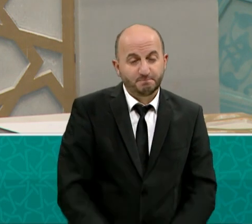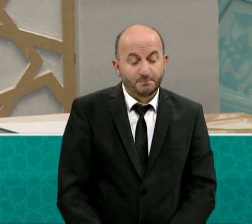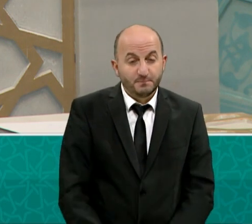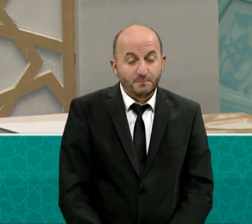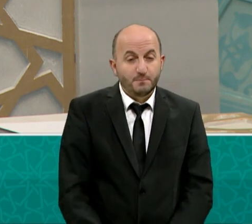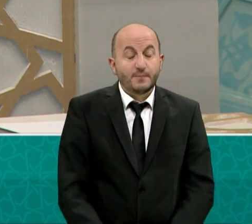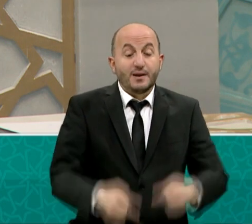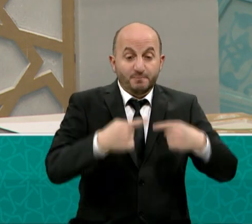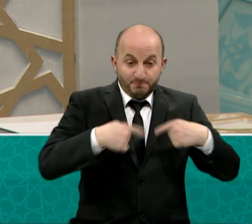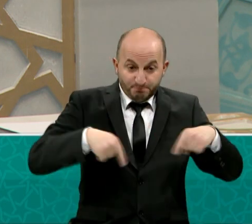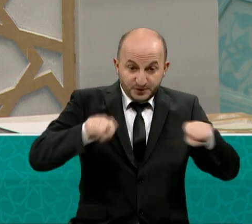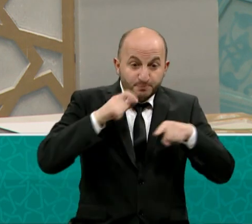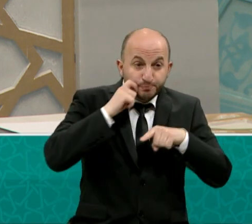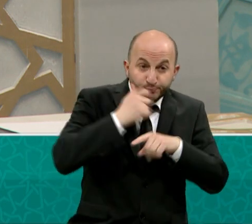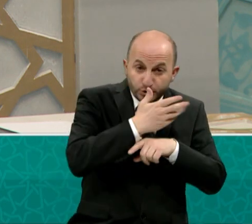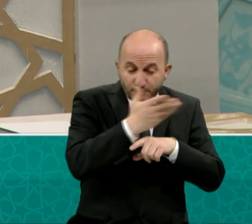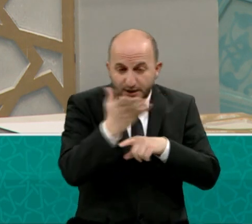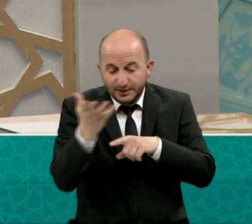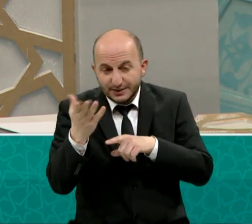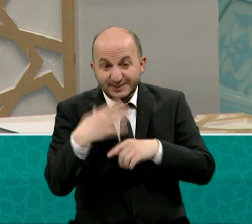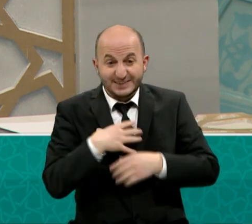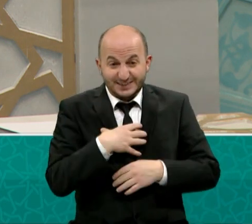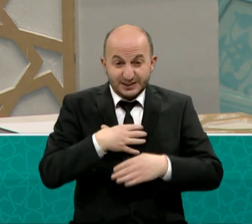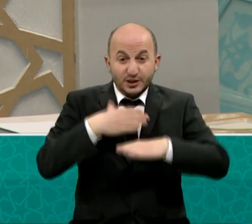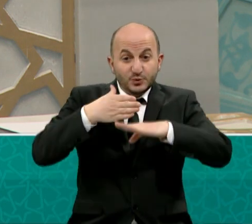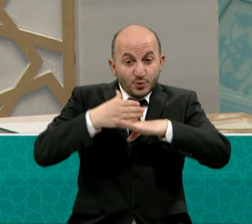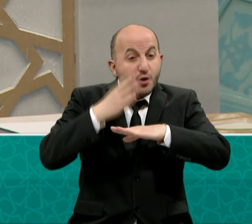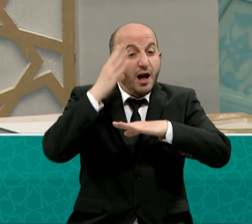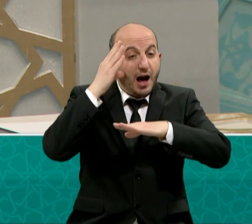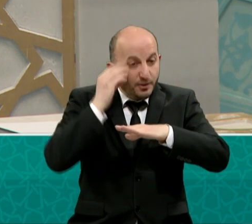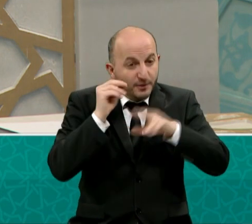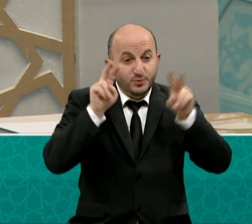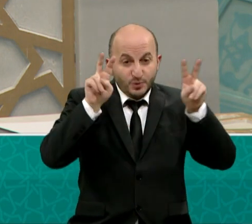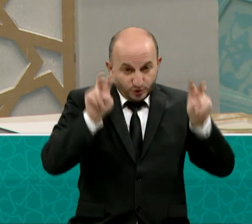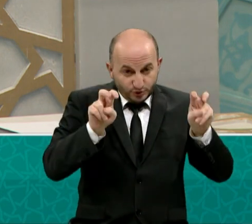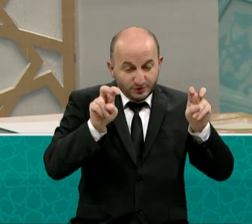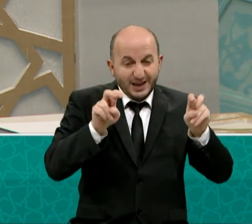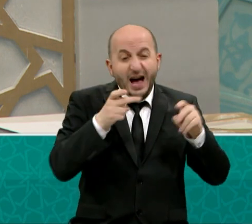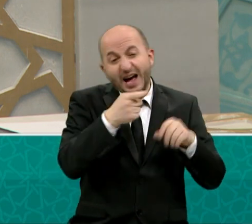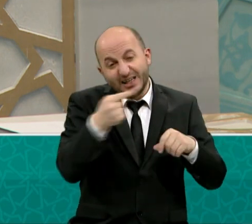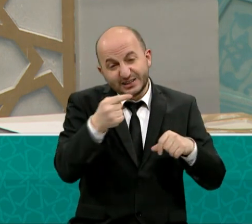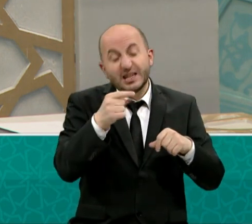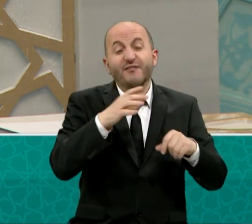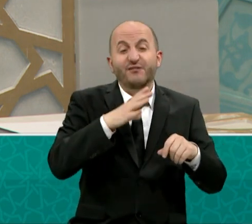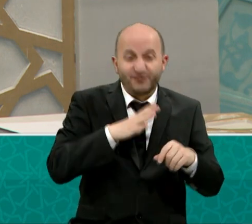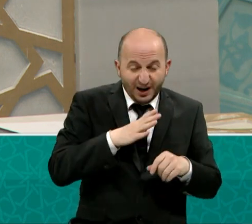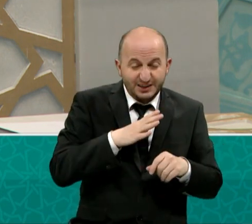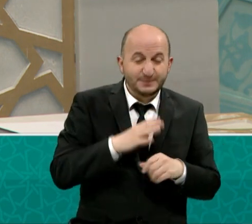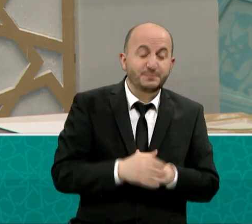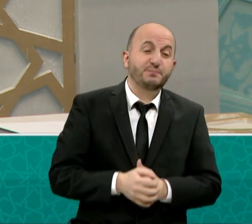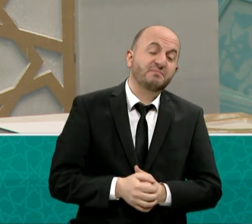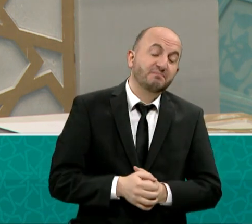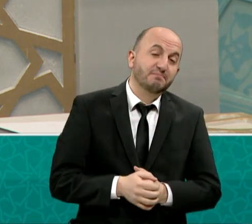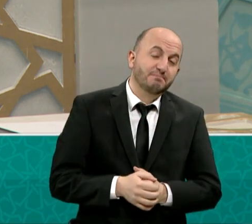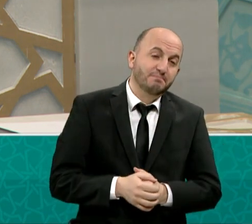biz Müslümanlar olarak dini doğru anlama konusunda noksanlarımız, ihmallerimiz, kusurlarımız